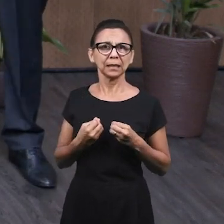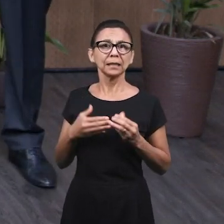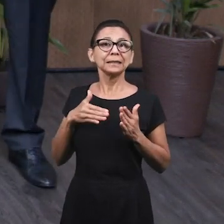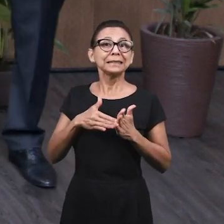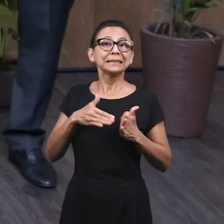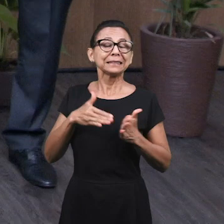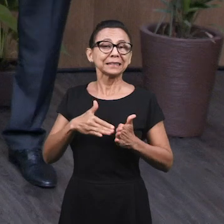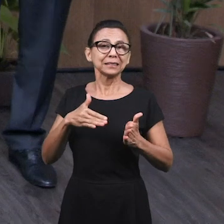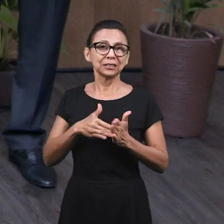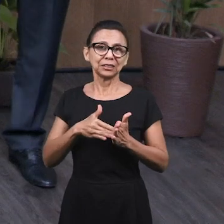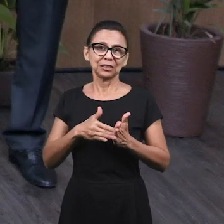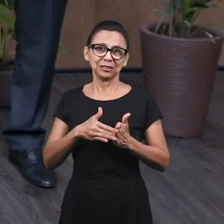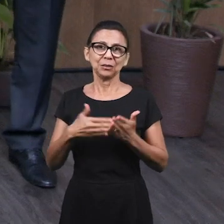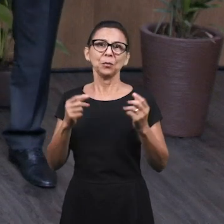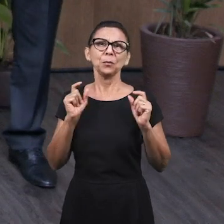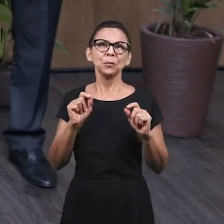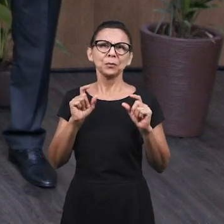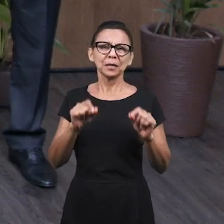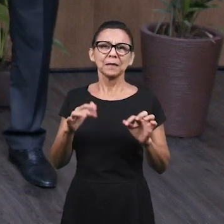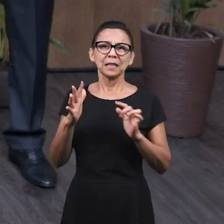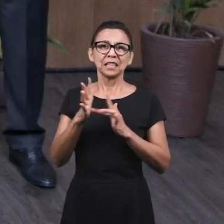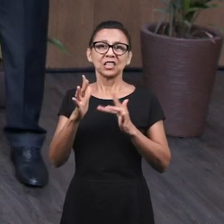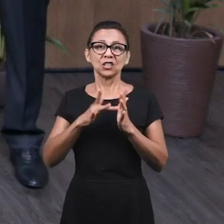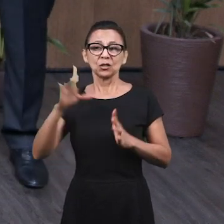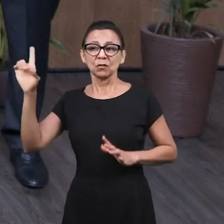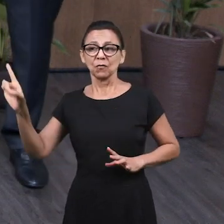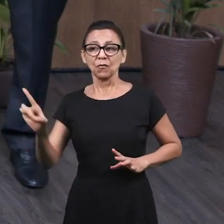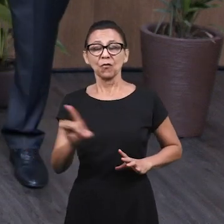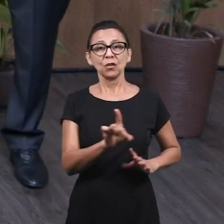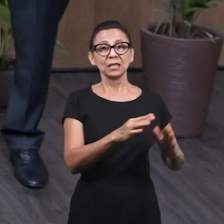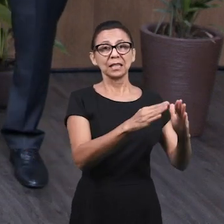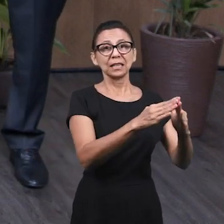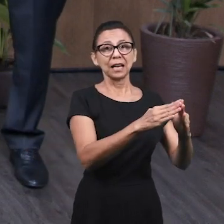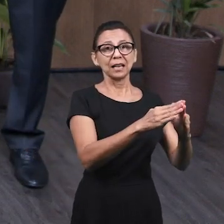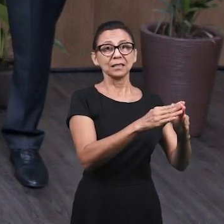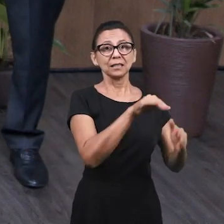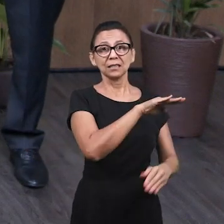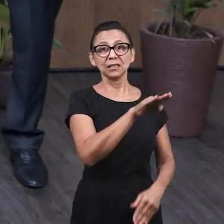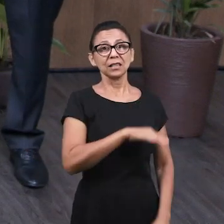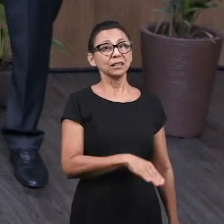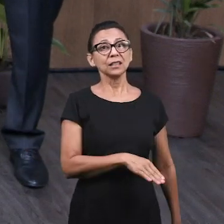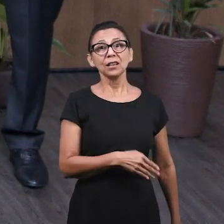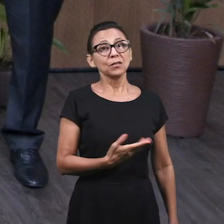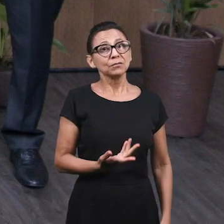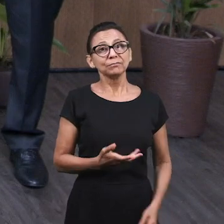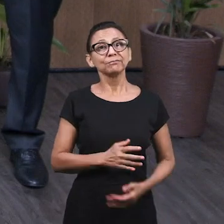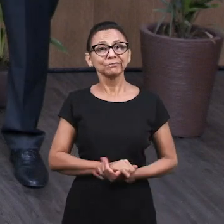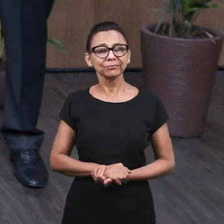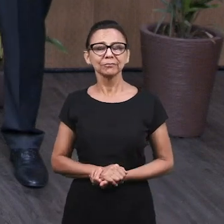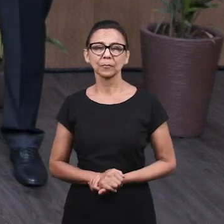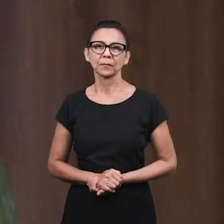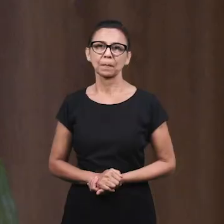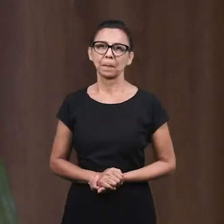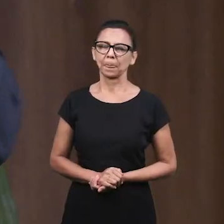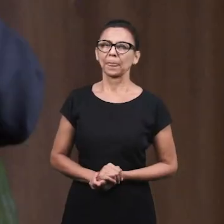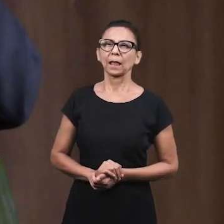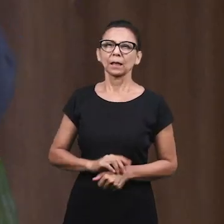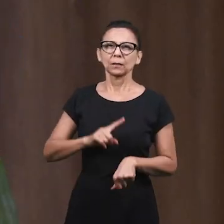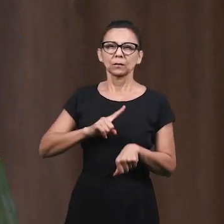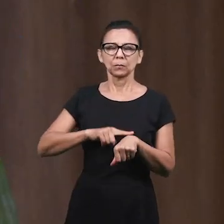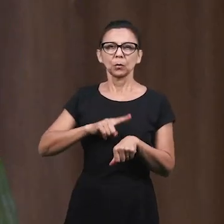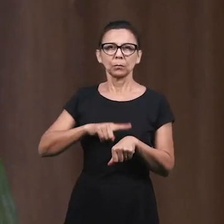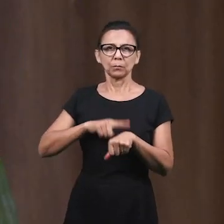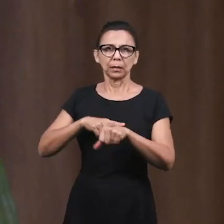Zachée, c'est-à-dire qu'il était sauvé, qu'il soit sauvé. Donc, quand l'appel est venu, cette